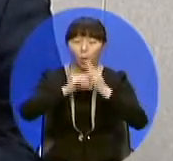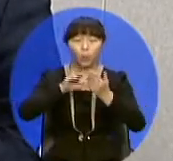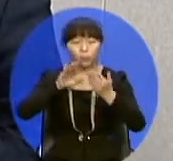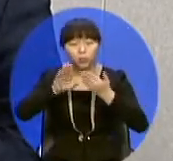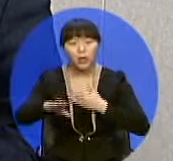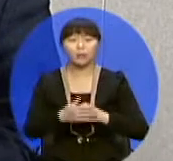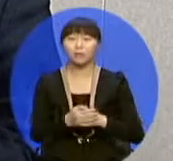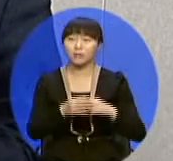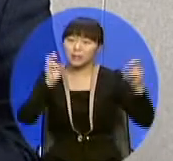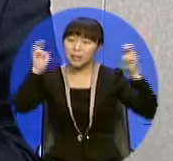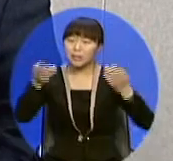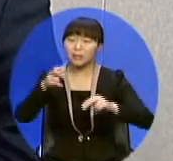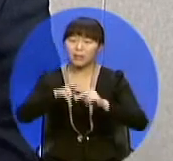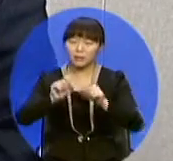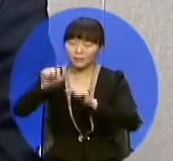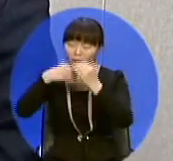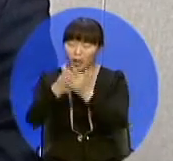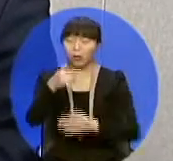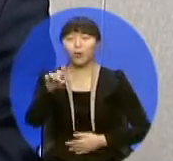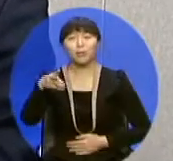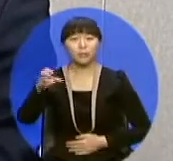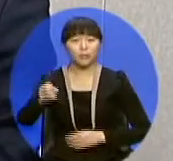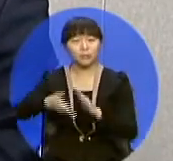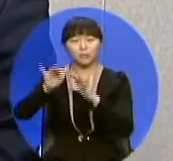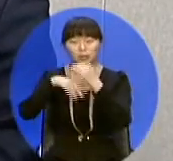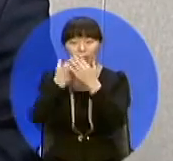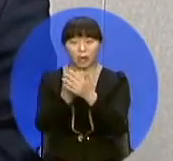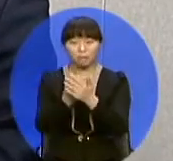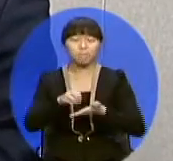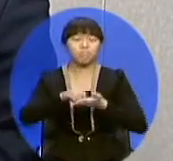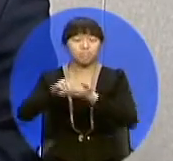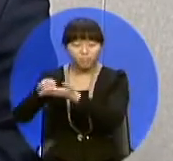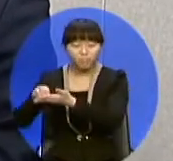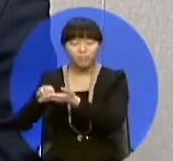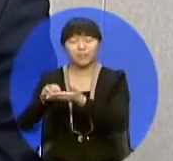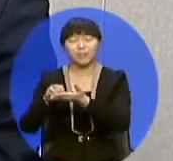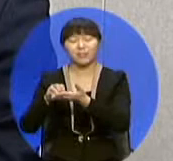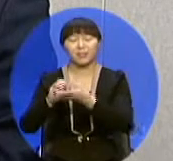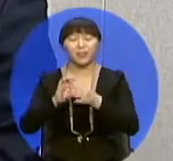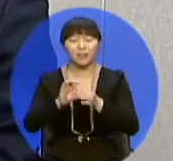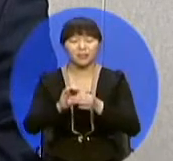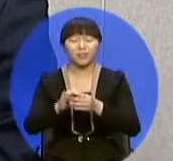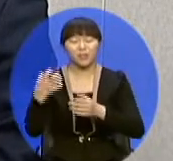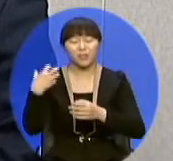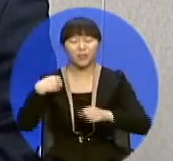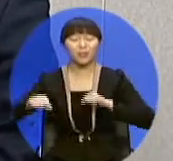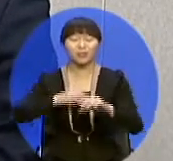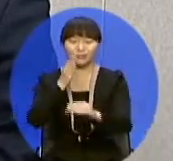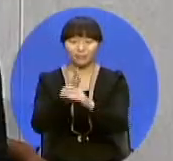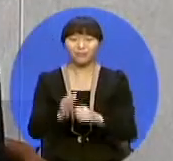기업에서의 일자리를 대부분 우리 시민으로 채용하게 하는 그런 또 나름대로의 역할도 하고 있습니다.